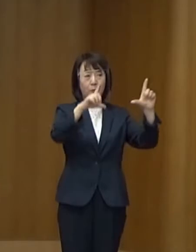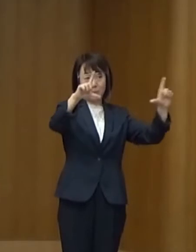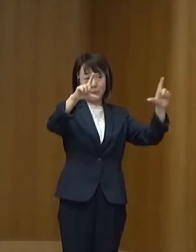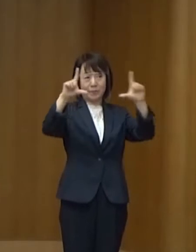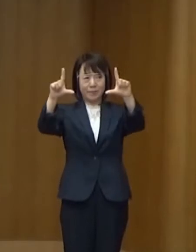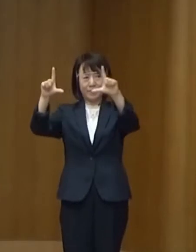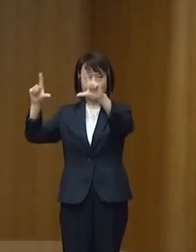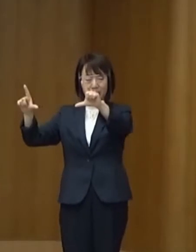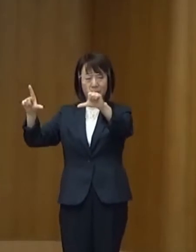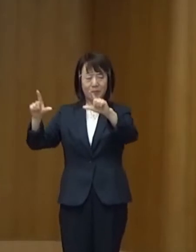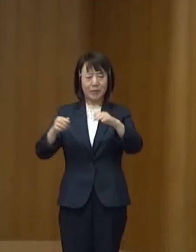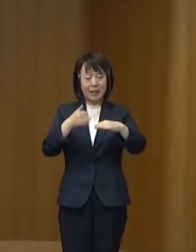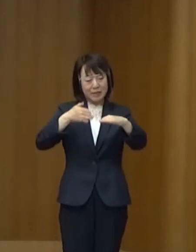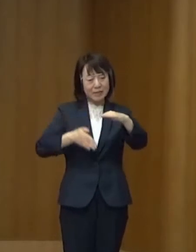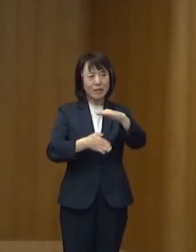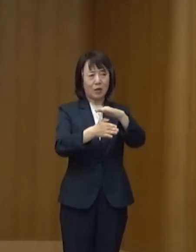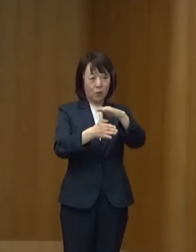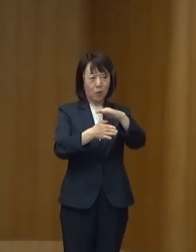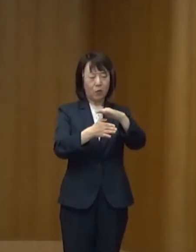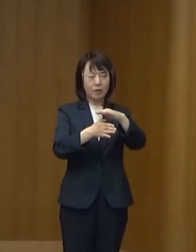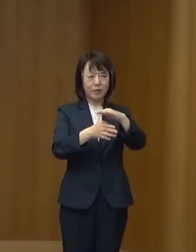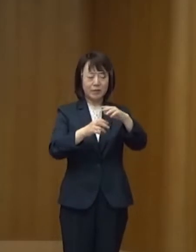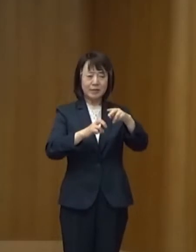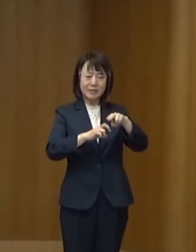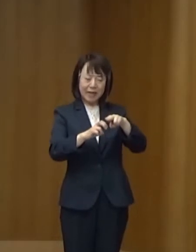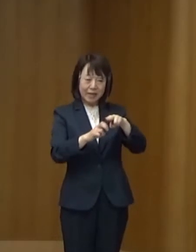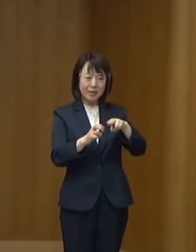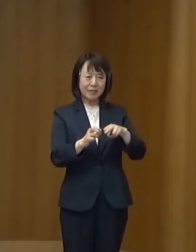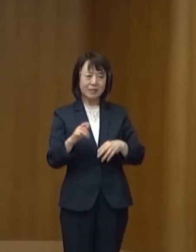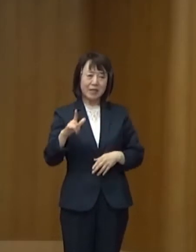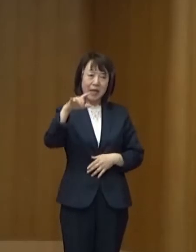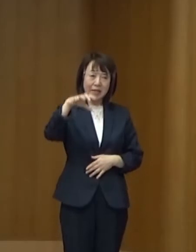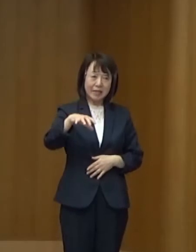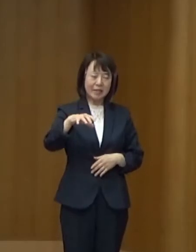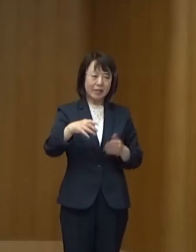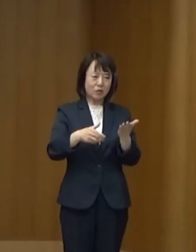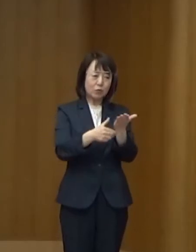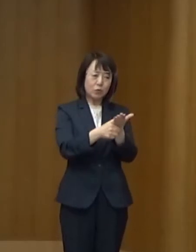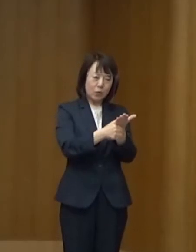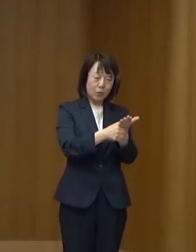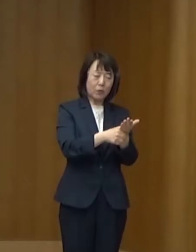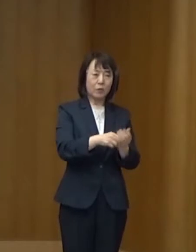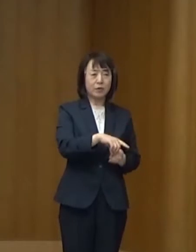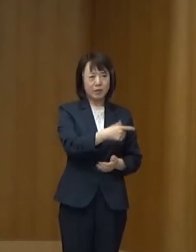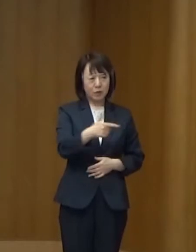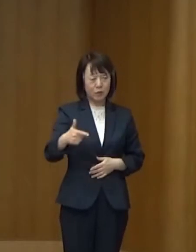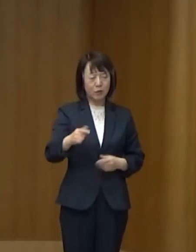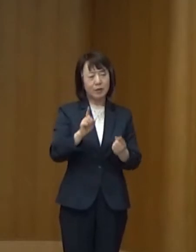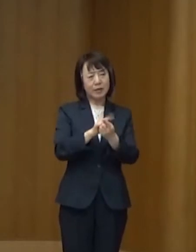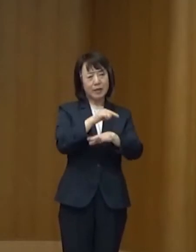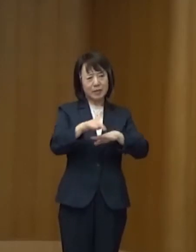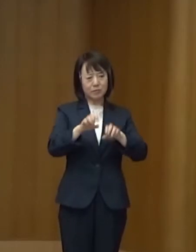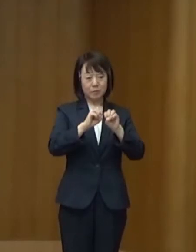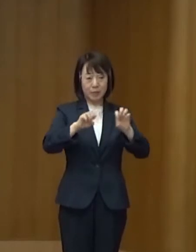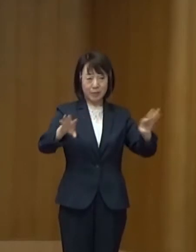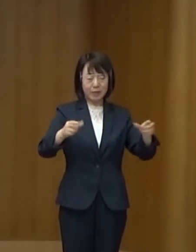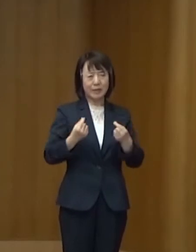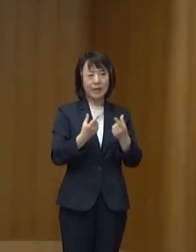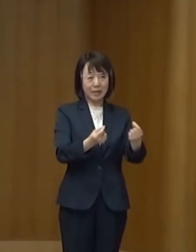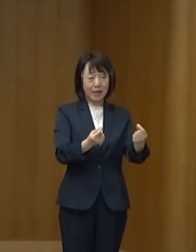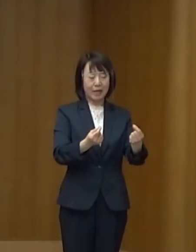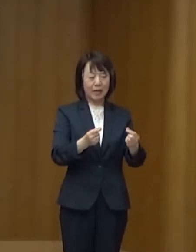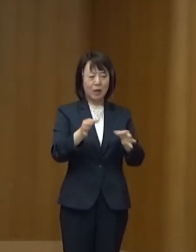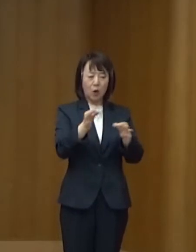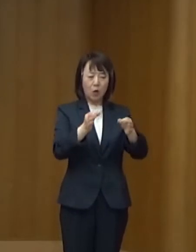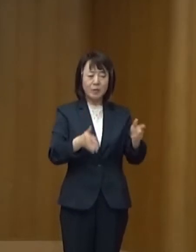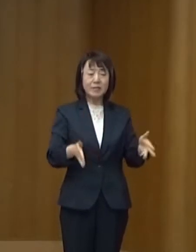歩、地下鉄、駅、空港、さまざまな場面におけるポスターなどによる対策の周知徹底、百貨店、